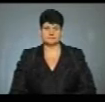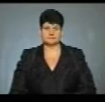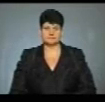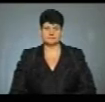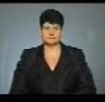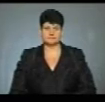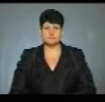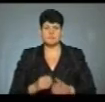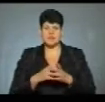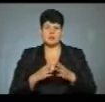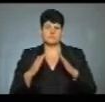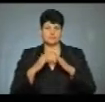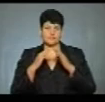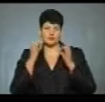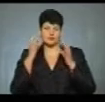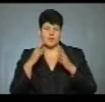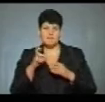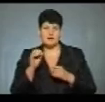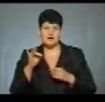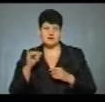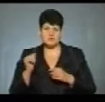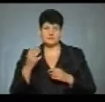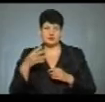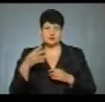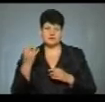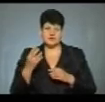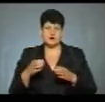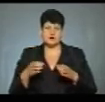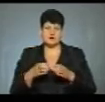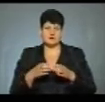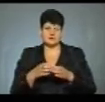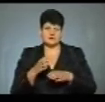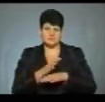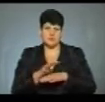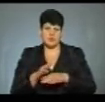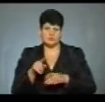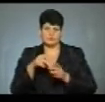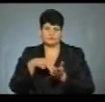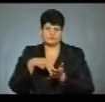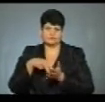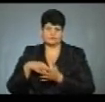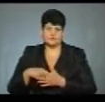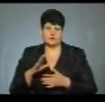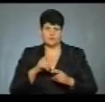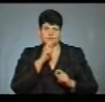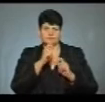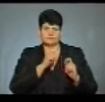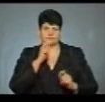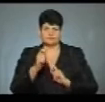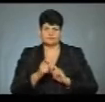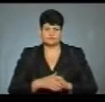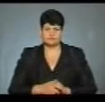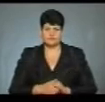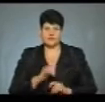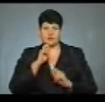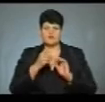Ми біля Палацу культури «Березіль». В ці хвилини військові 44-ї артилерійської бригади тут шикуються. В Березілі їх будуть нагороджувати.